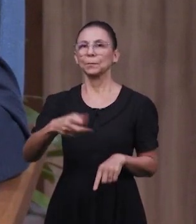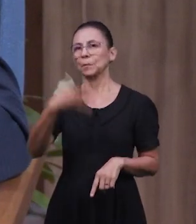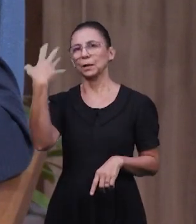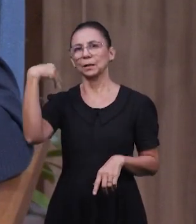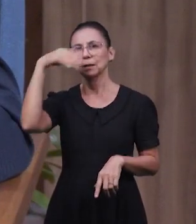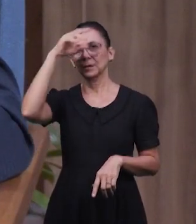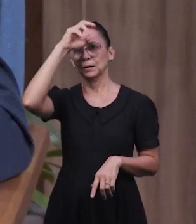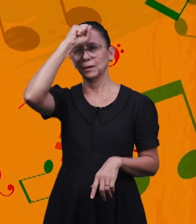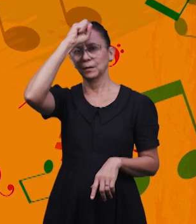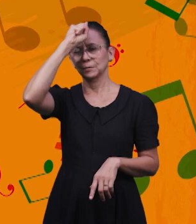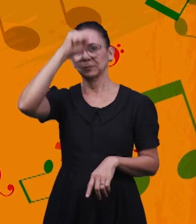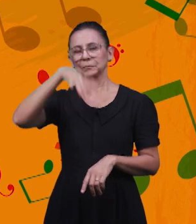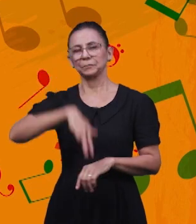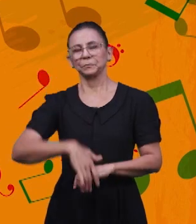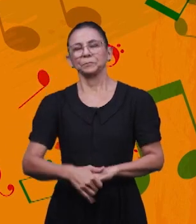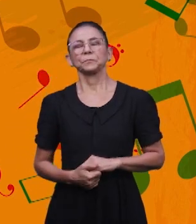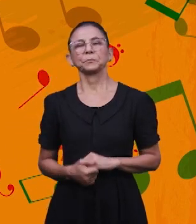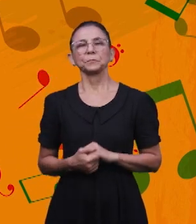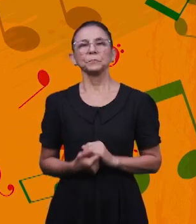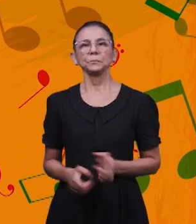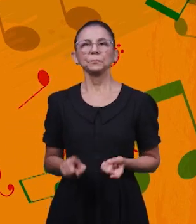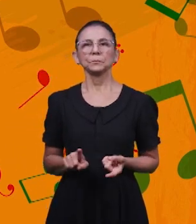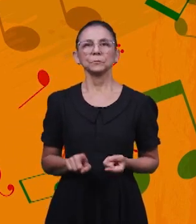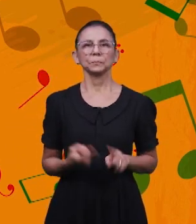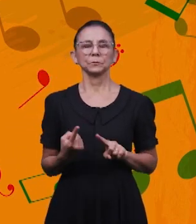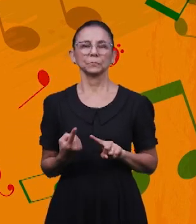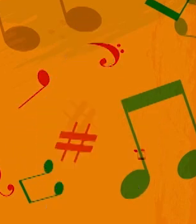et allons apprendre.